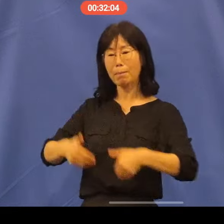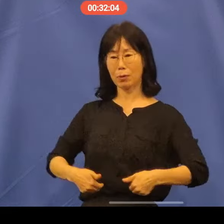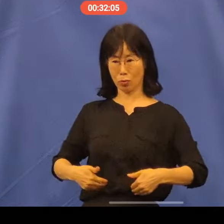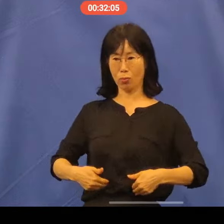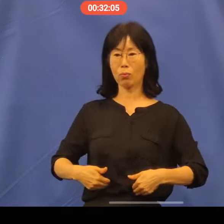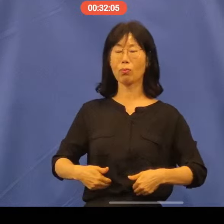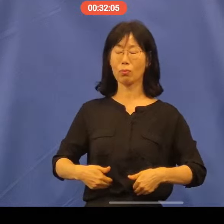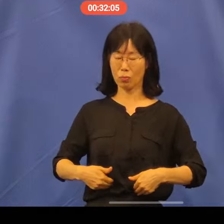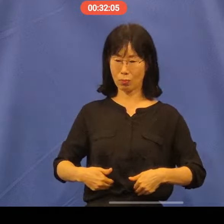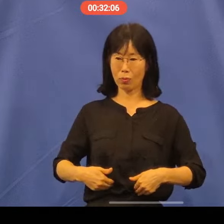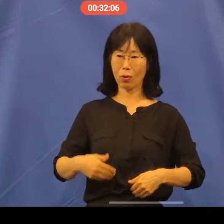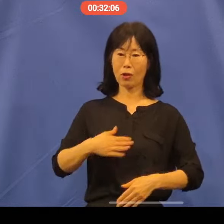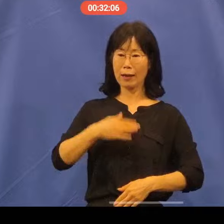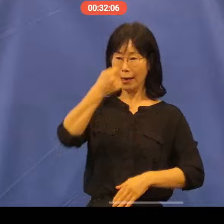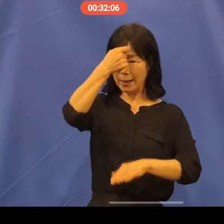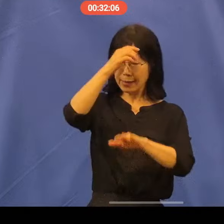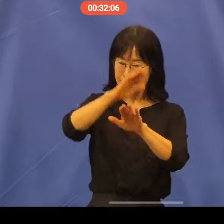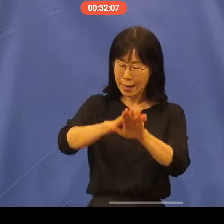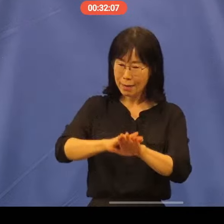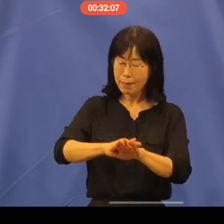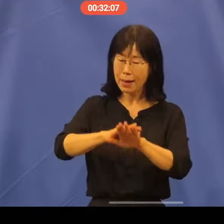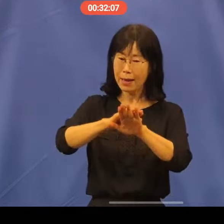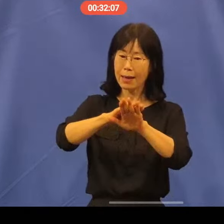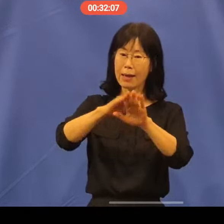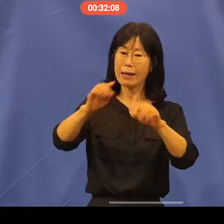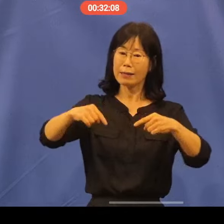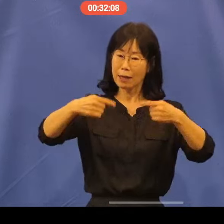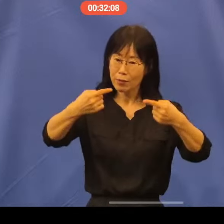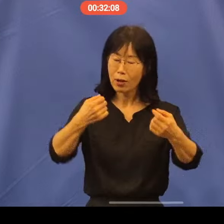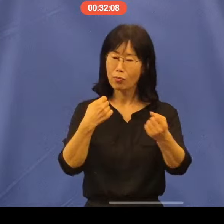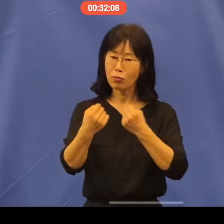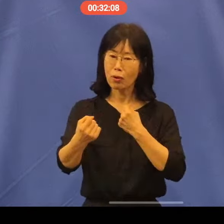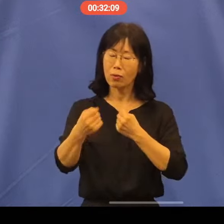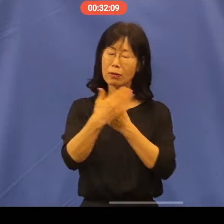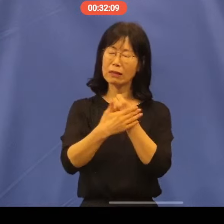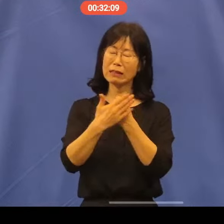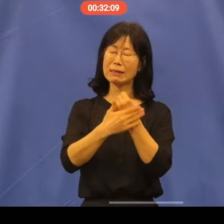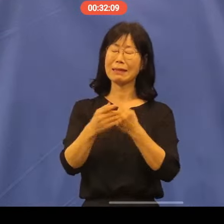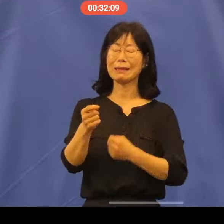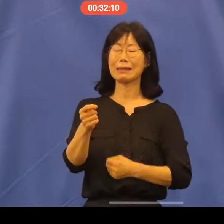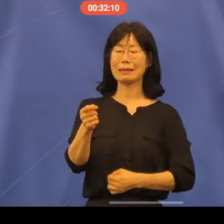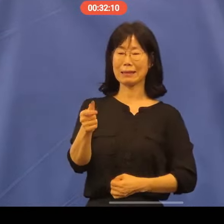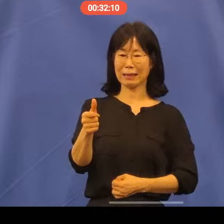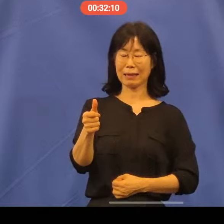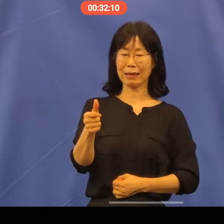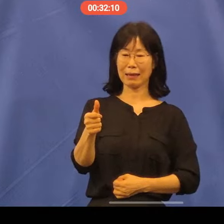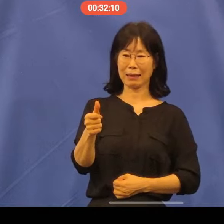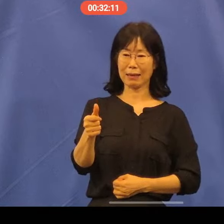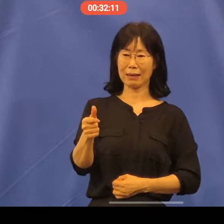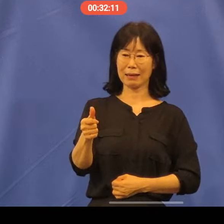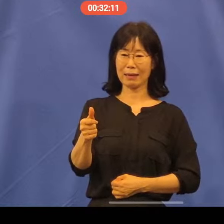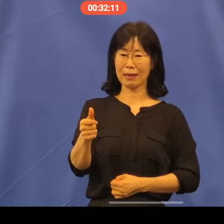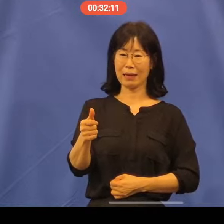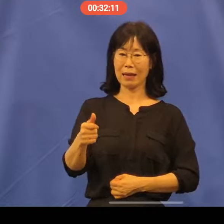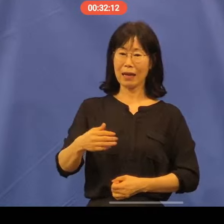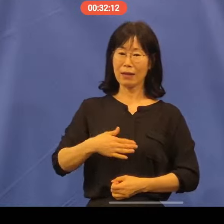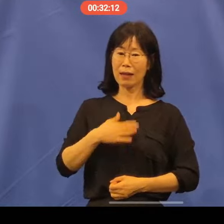그러니까 내가 예배의 자리에 와도 예배가 깊어지지 않아요. 깊은 임재 가운데 안